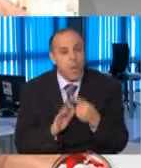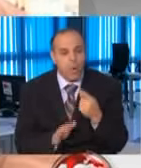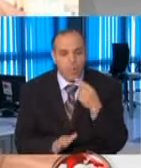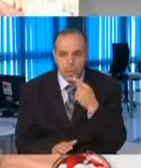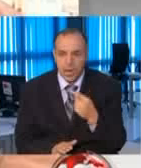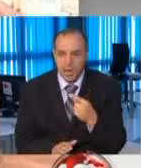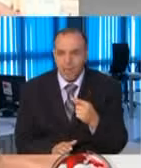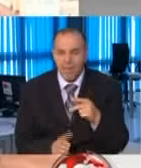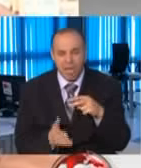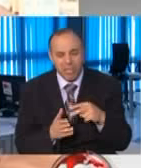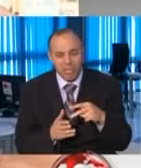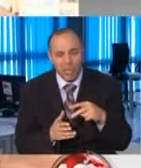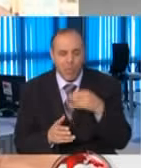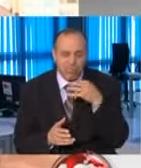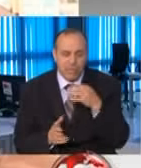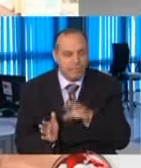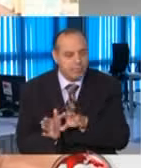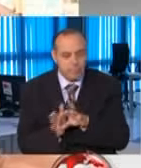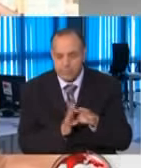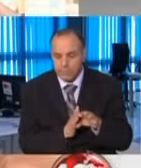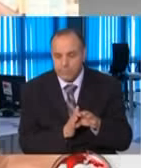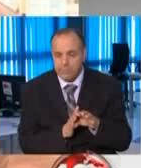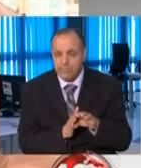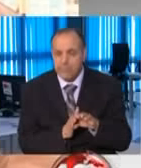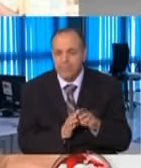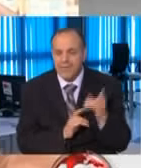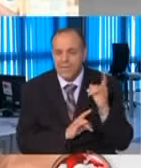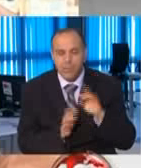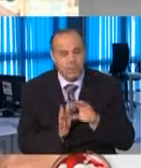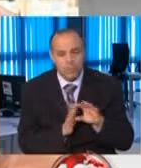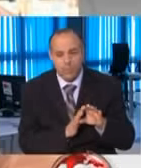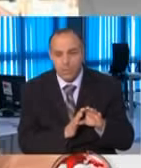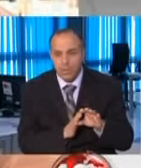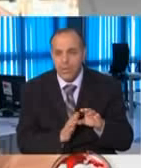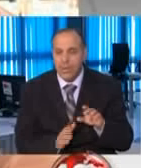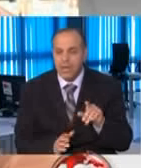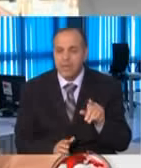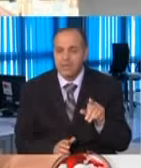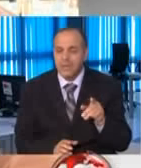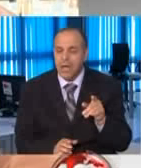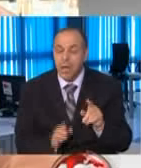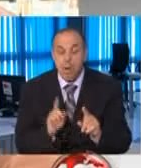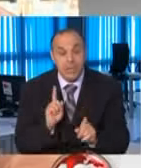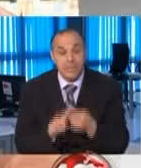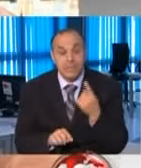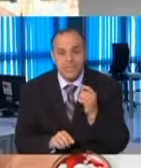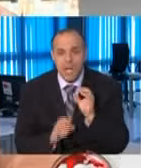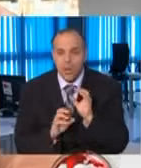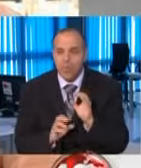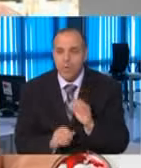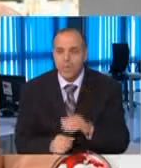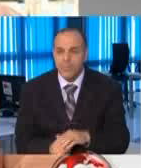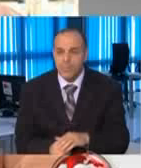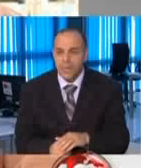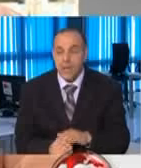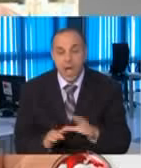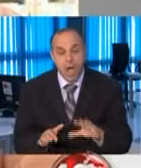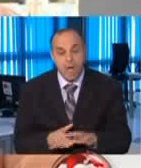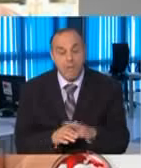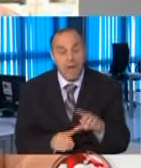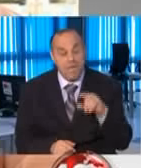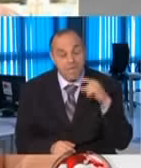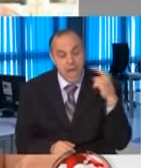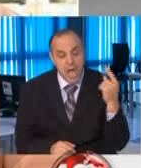عن الفلكلور والشعبوية والجانب التقليدي، حتى نضفي عليه طابعا مميزا يرتقي به إلى مهرجان